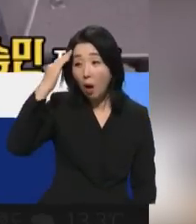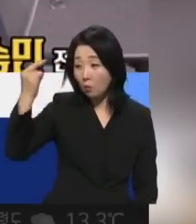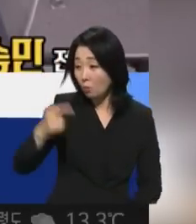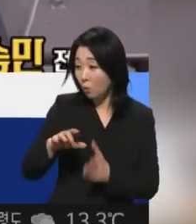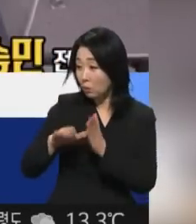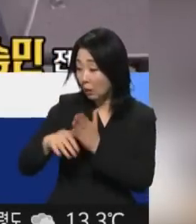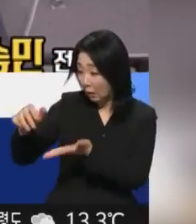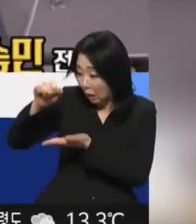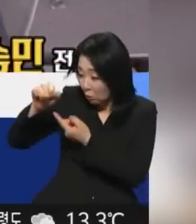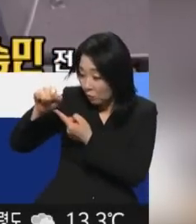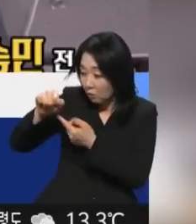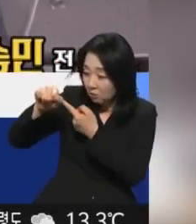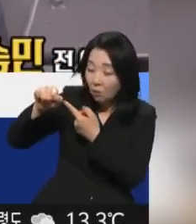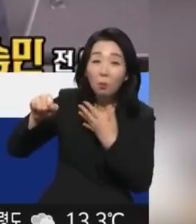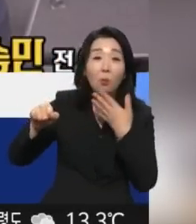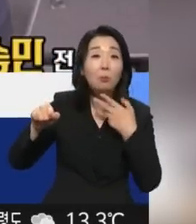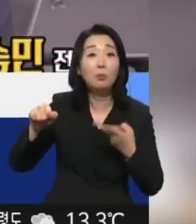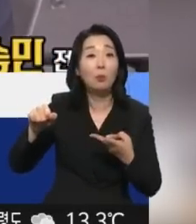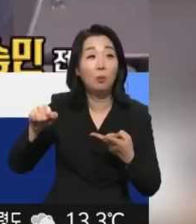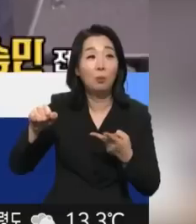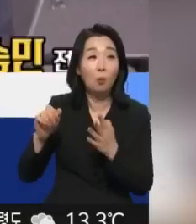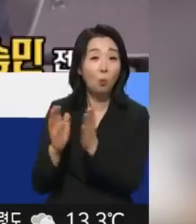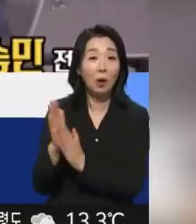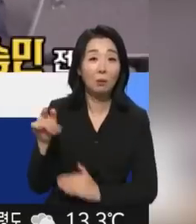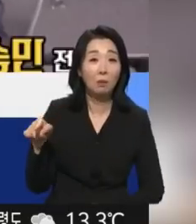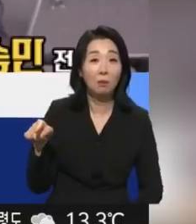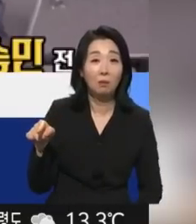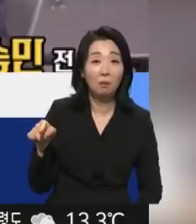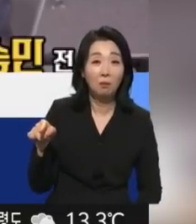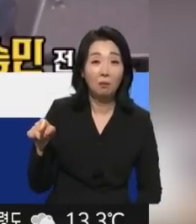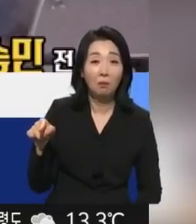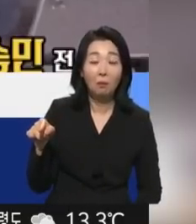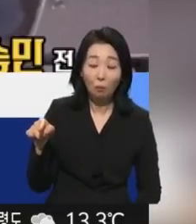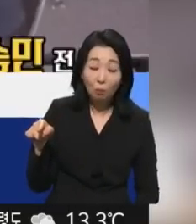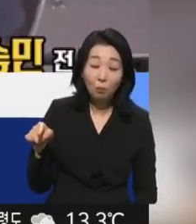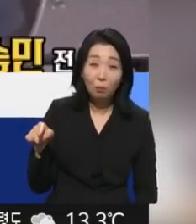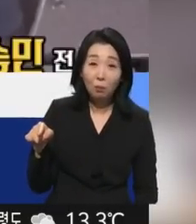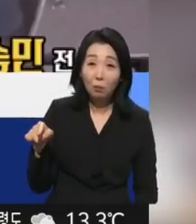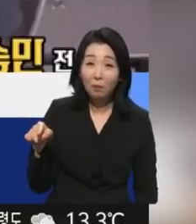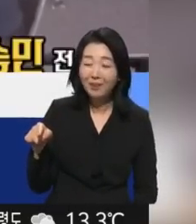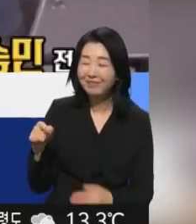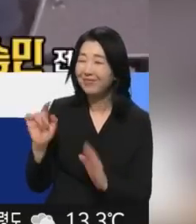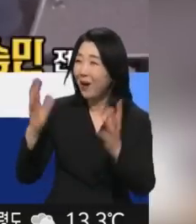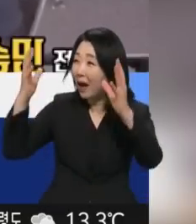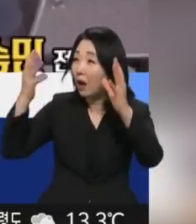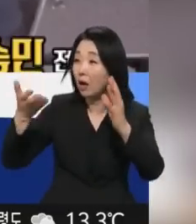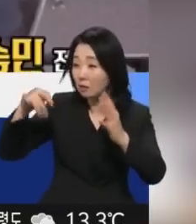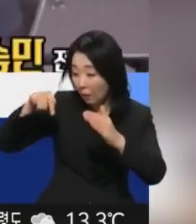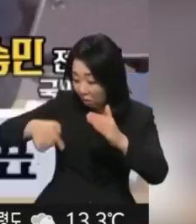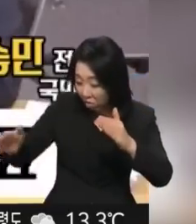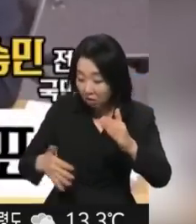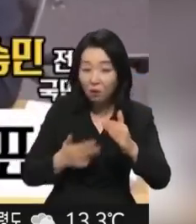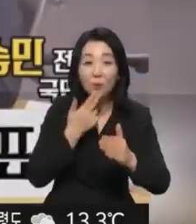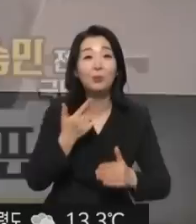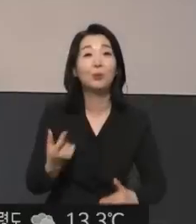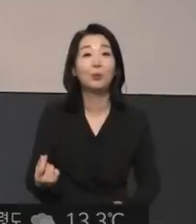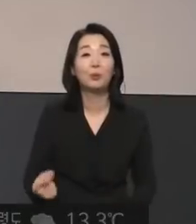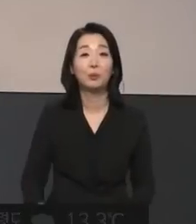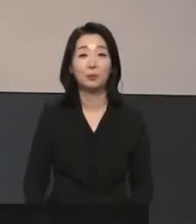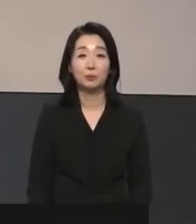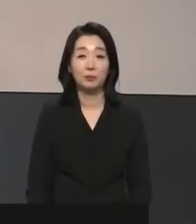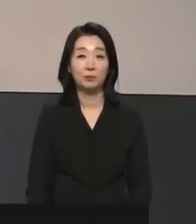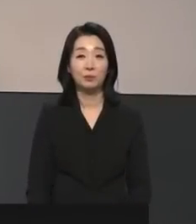그런 점에서 굉장히 아쉬웠습니다. 화려하고 화려했지만 네. 속빈 강정이었다.